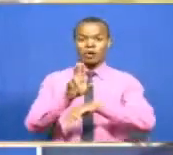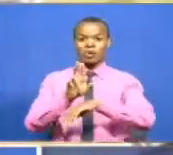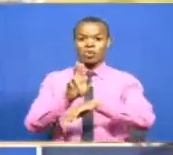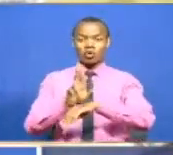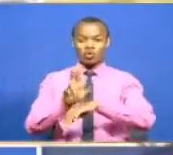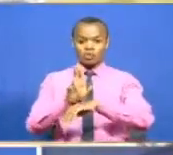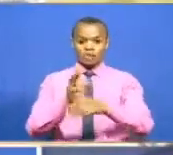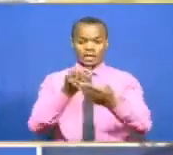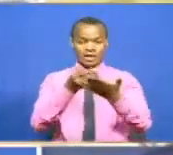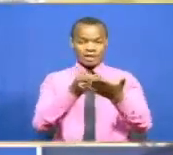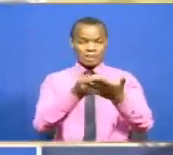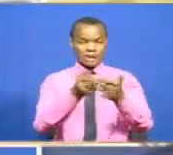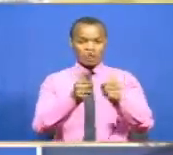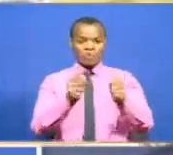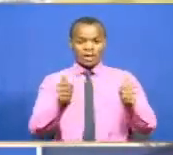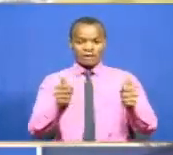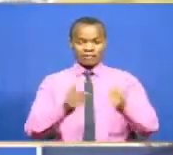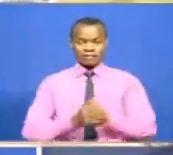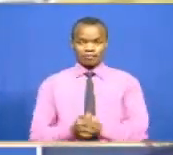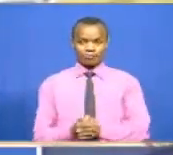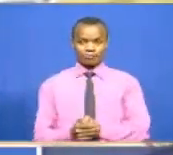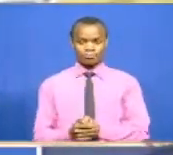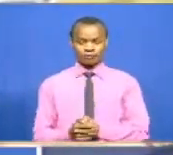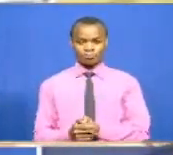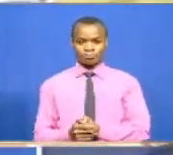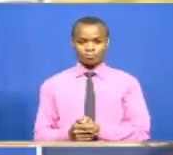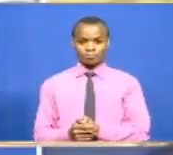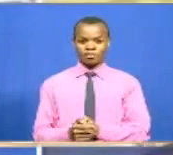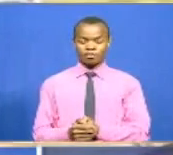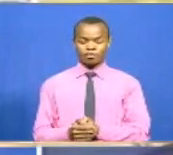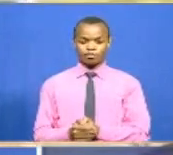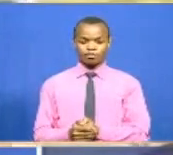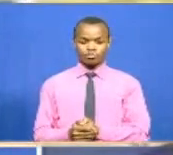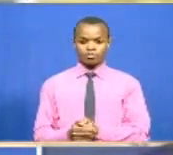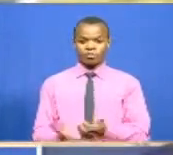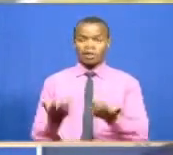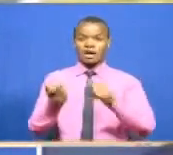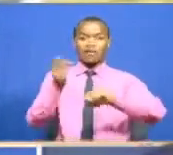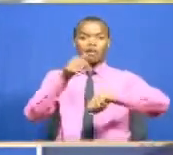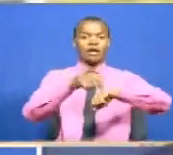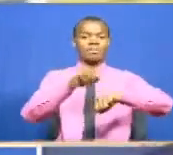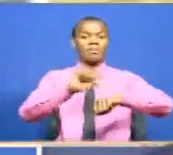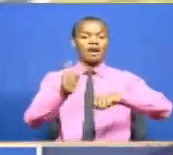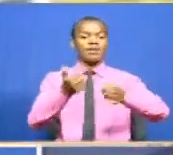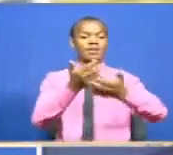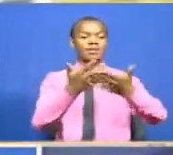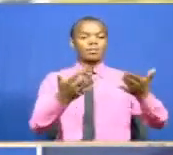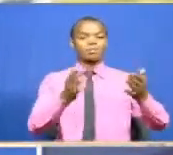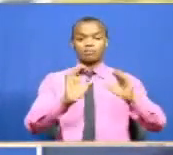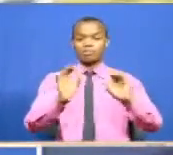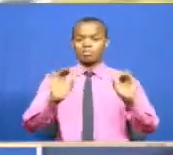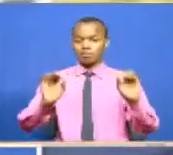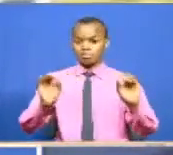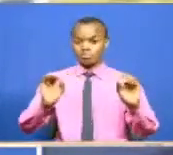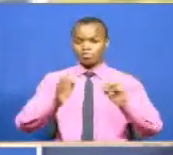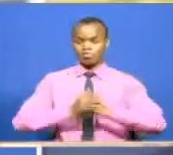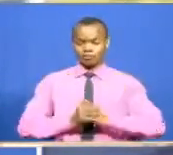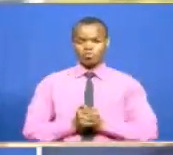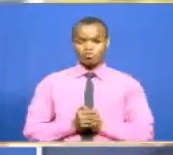for which it is meant. This is not the time for anything else. We